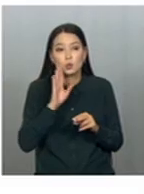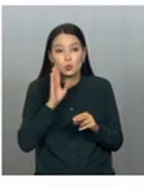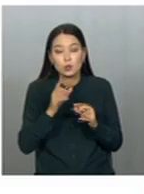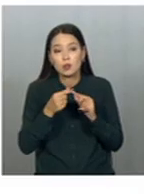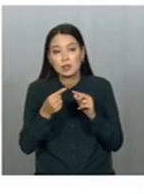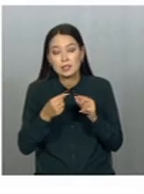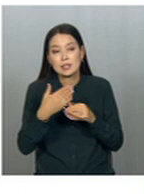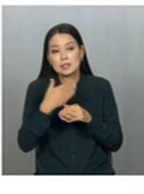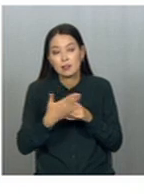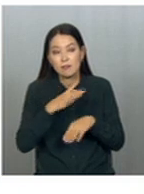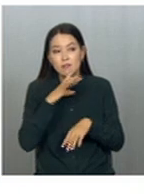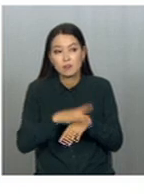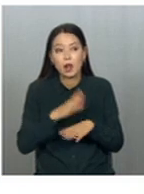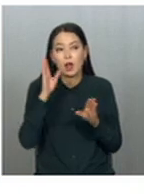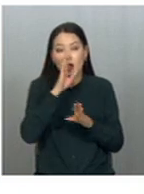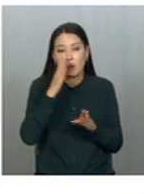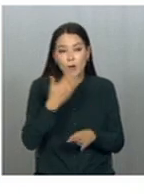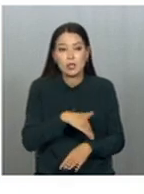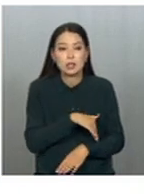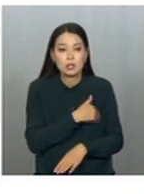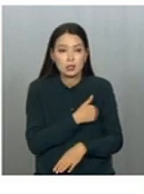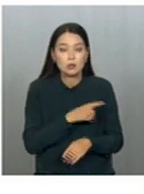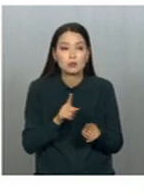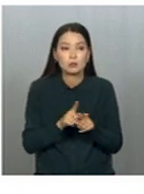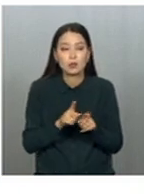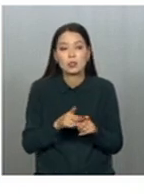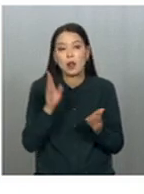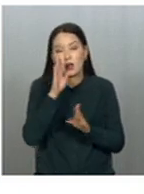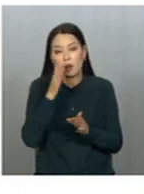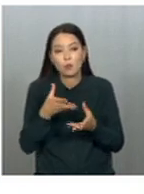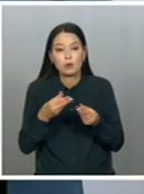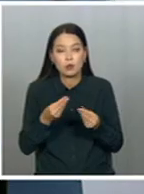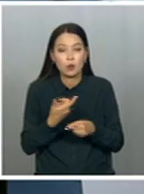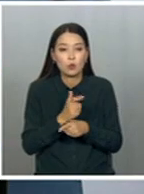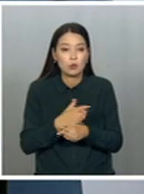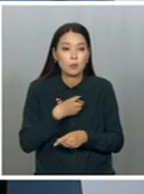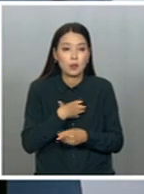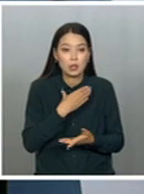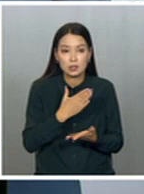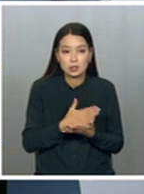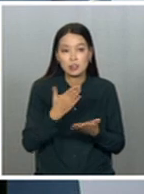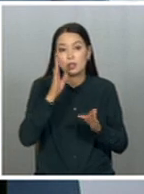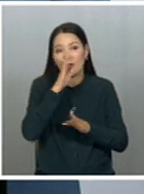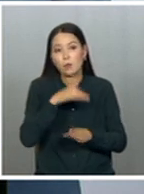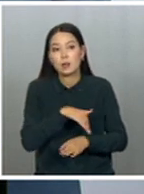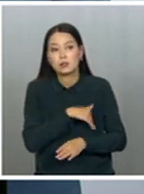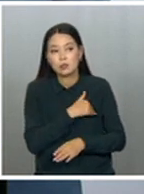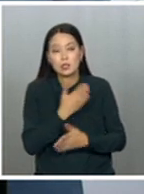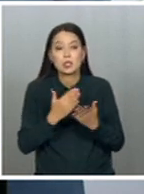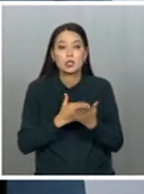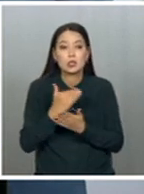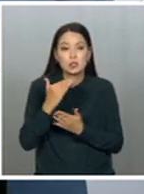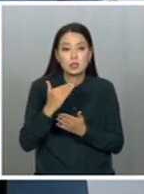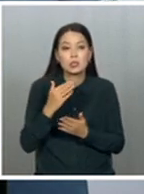факторлар әсіресе ауа температурасы және де ауаның ылғалдылығы өте қатты әсер етеді. Егер ауа температурасы жоғары, ал